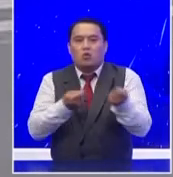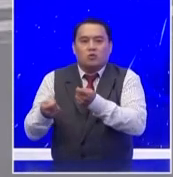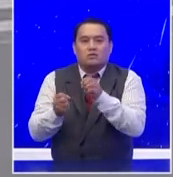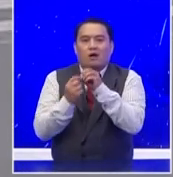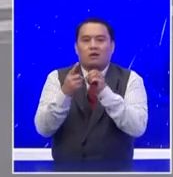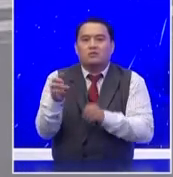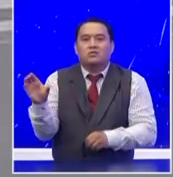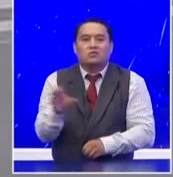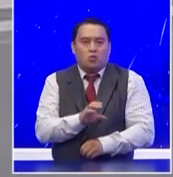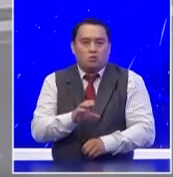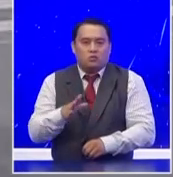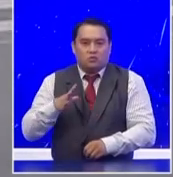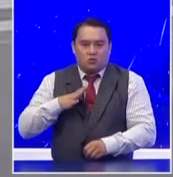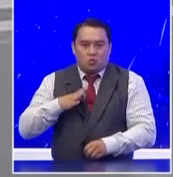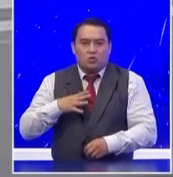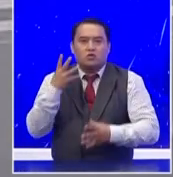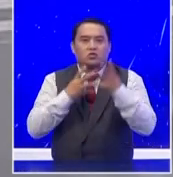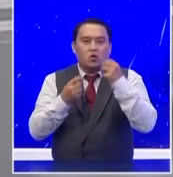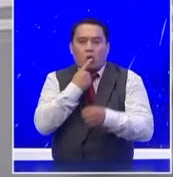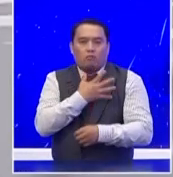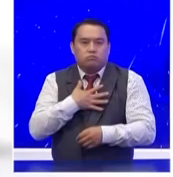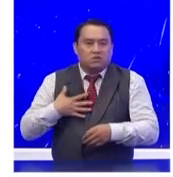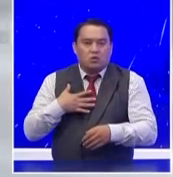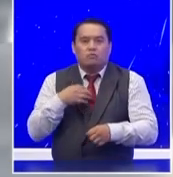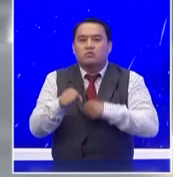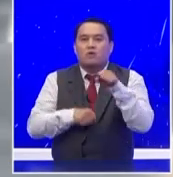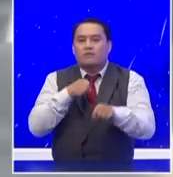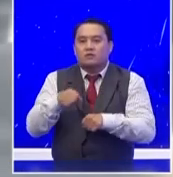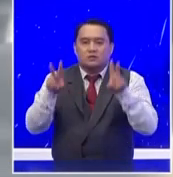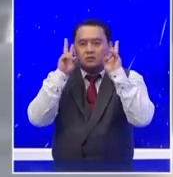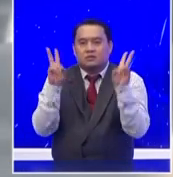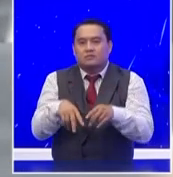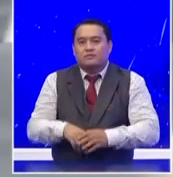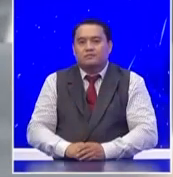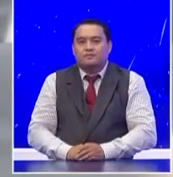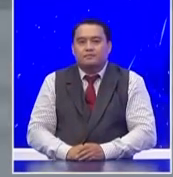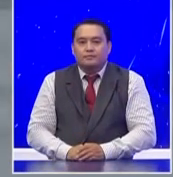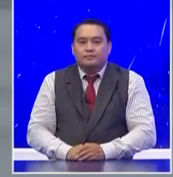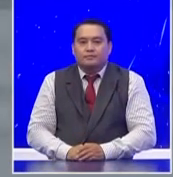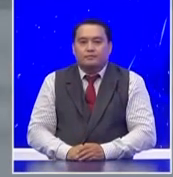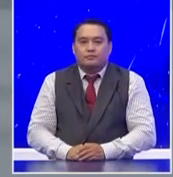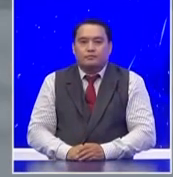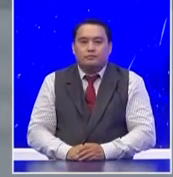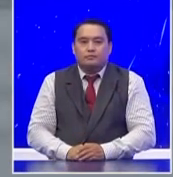ее. Все это заняло всего 11 секунд. Насколько серьезно пострадала велосипедистка, неизвестно.